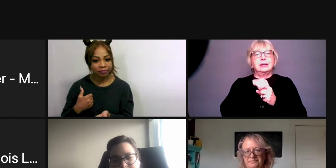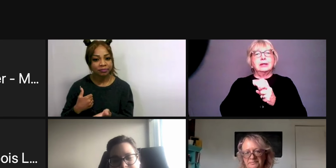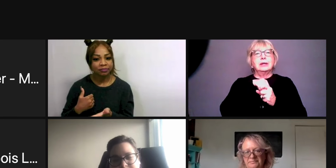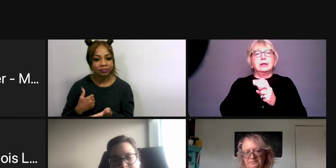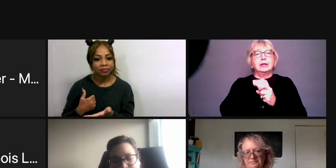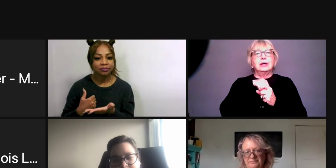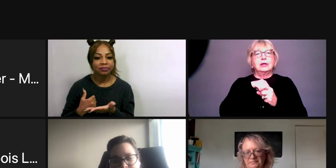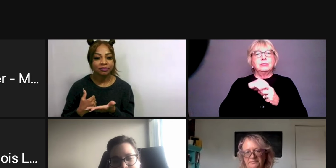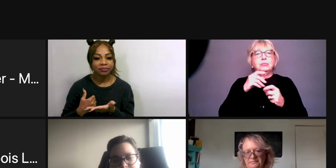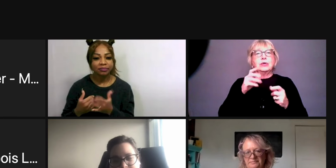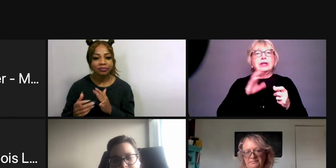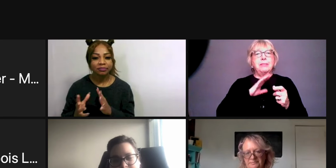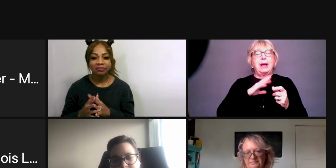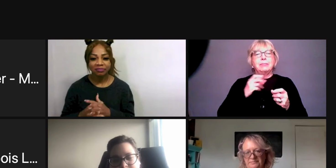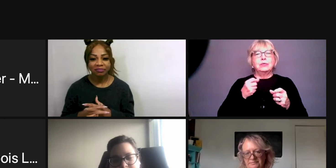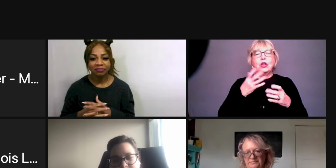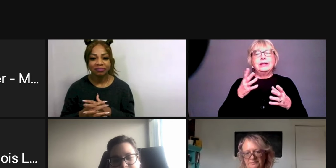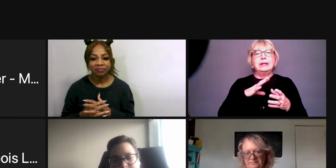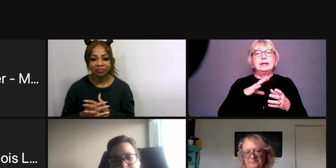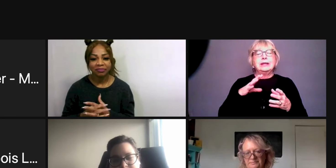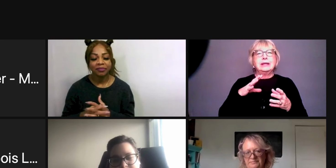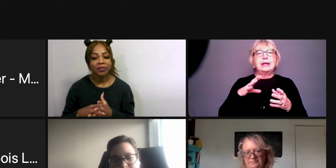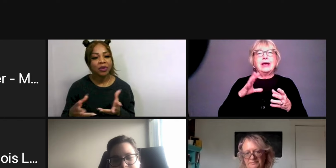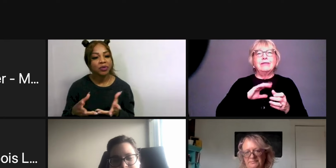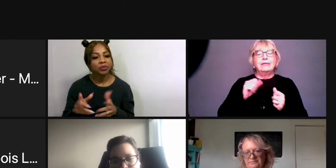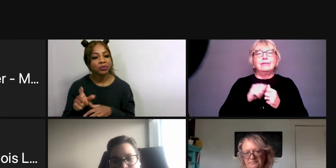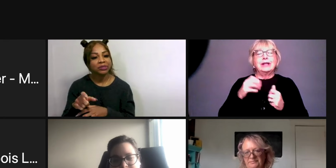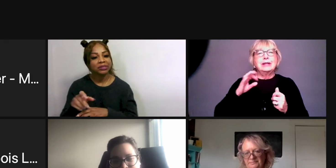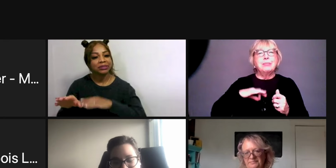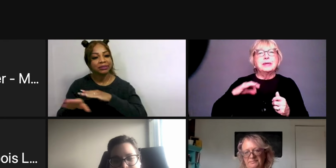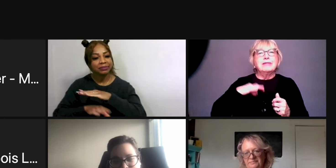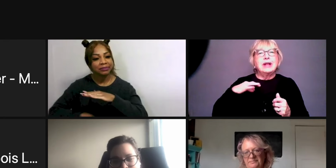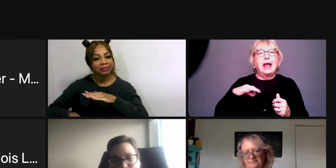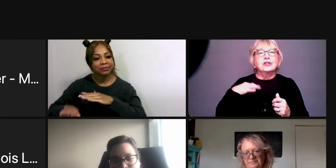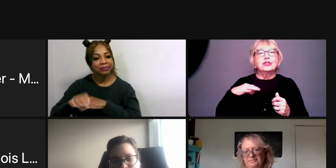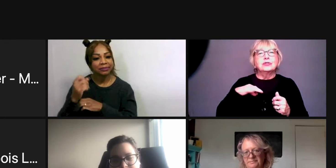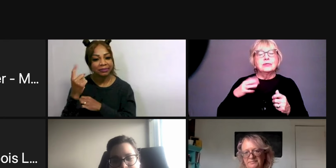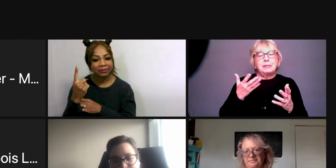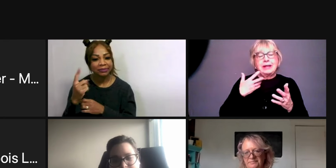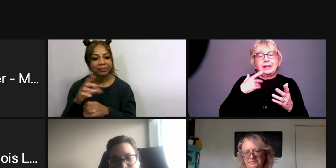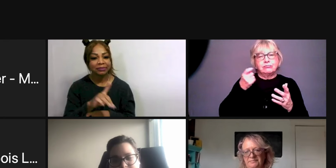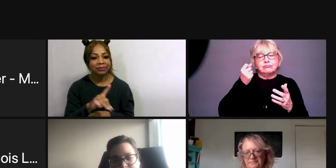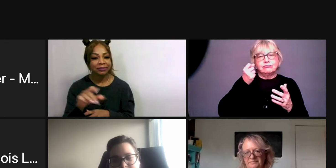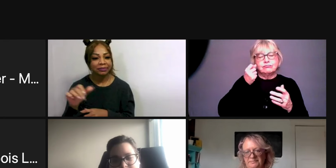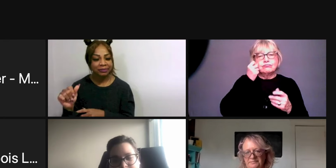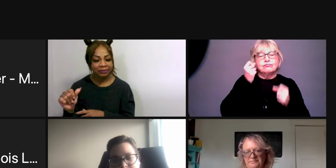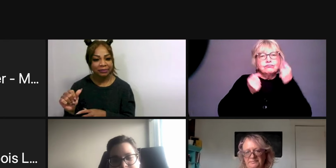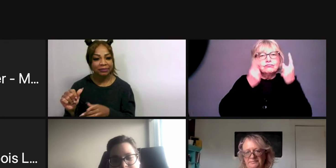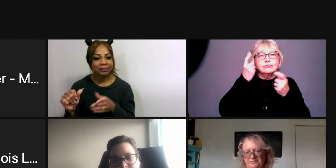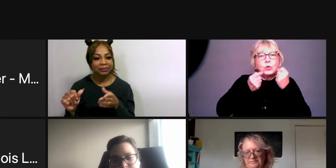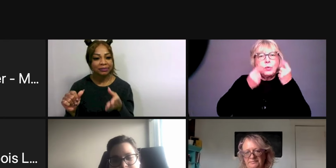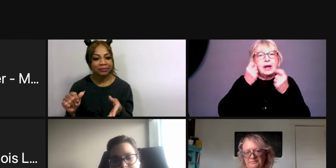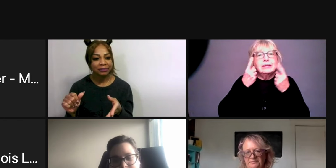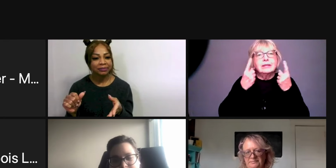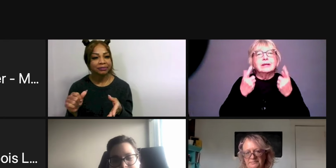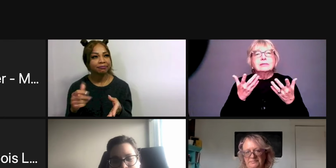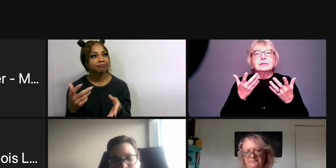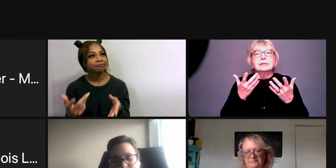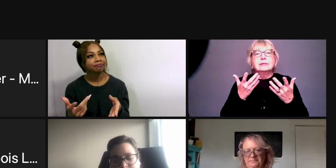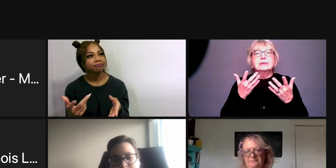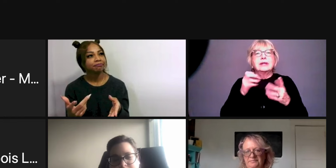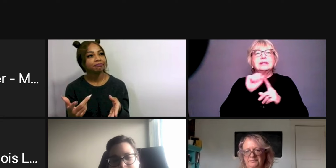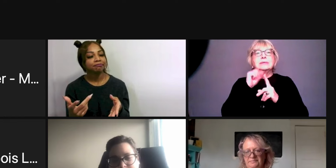avec des privilèges et c'est-à une prise de conscience peut-être que la situation